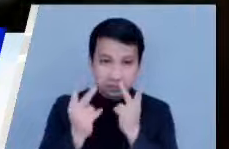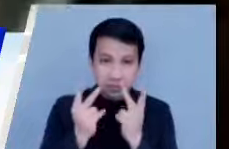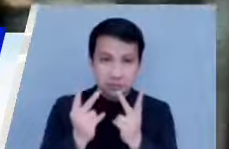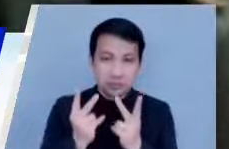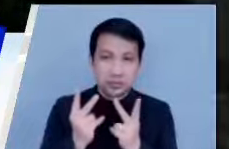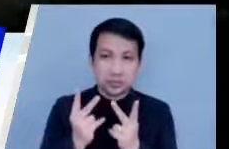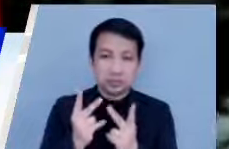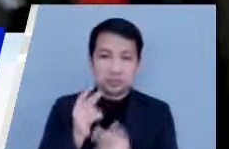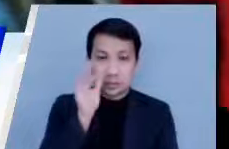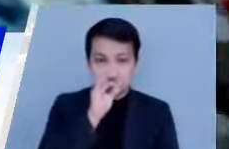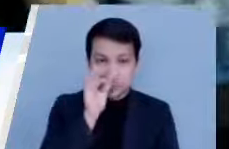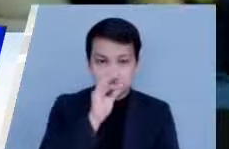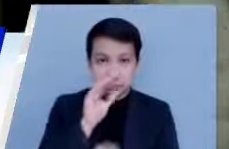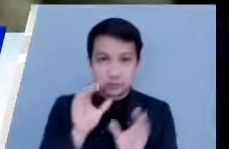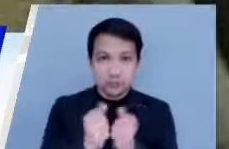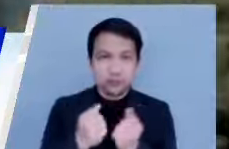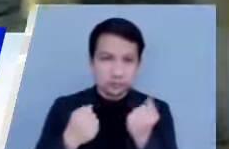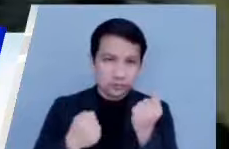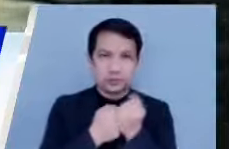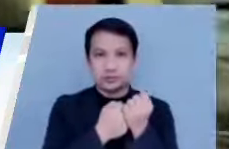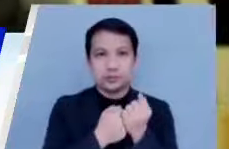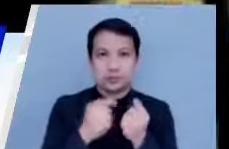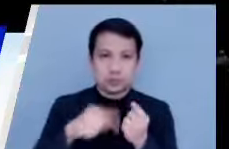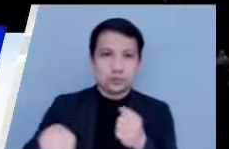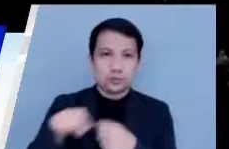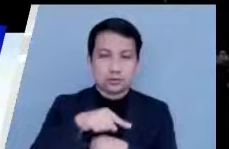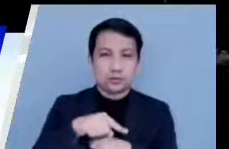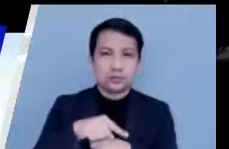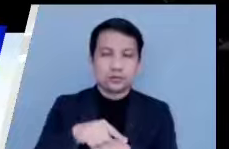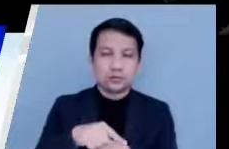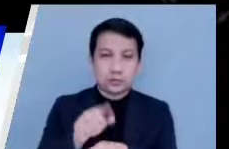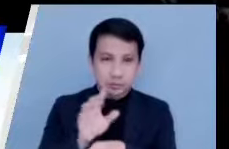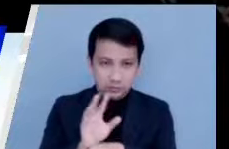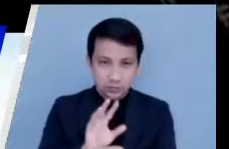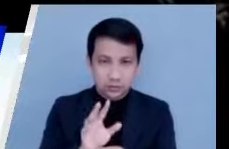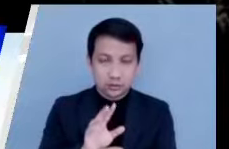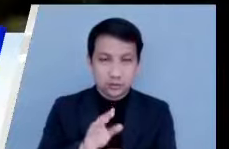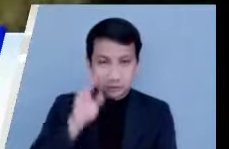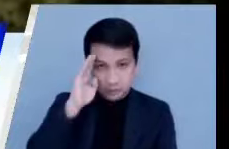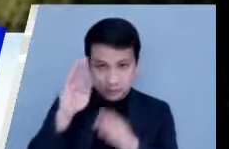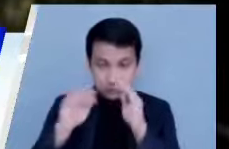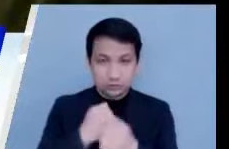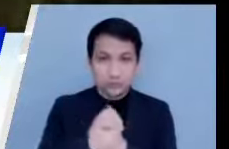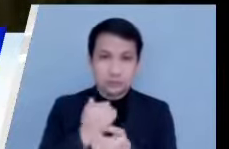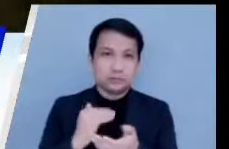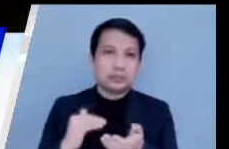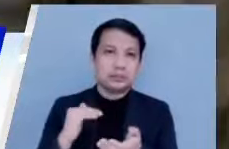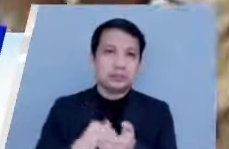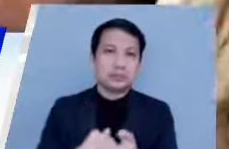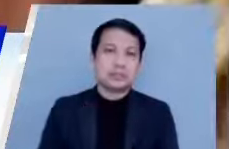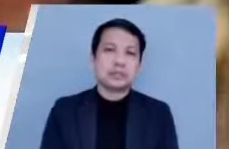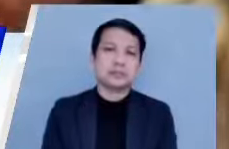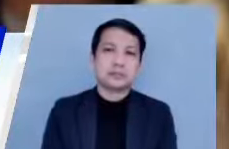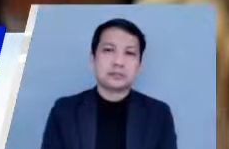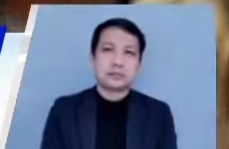doon na sumuporta sa kanilang blockbuster film na Hello Love Again.